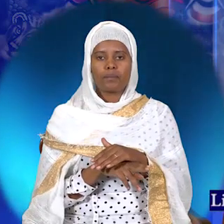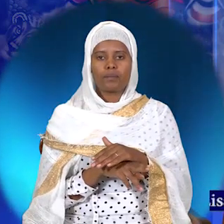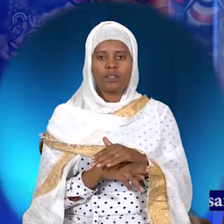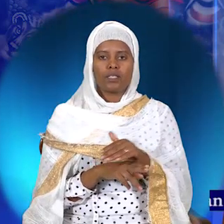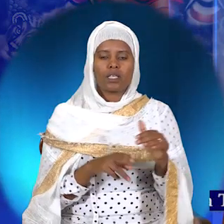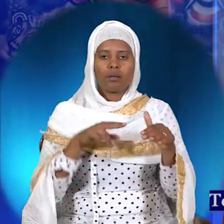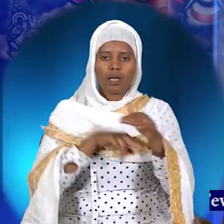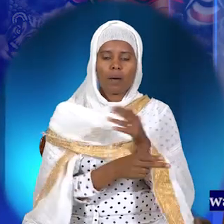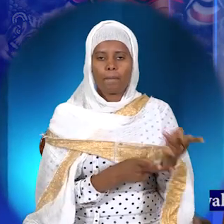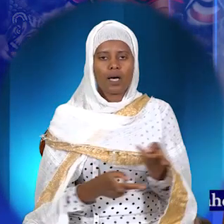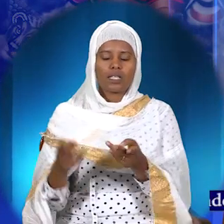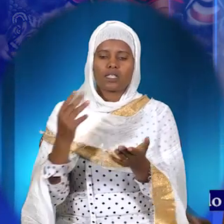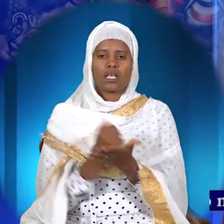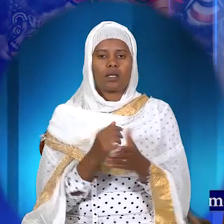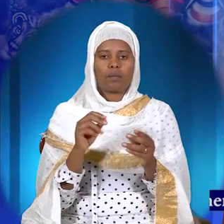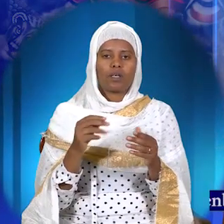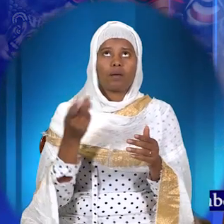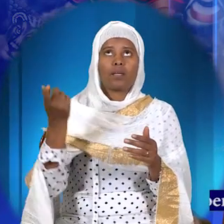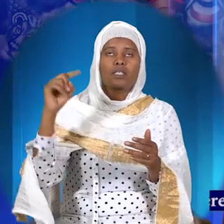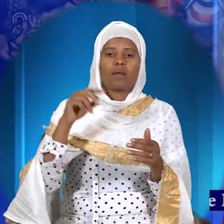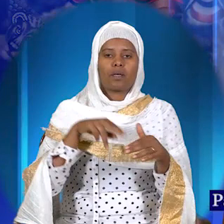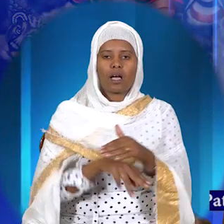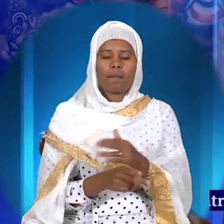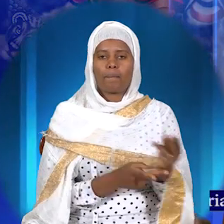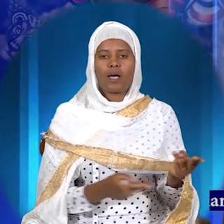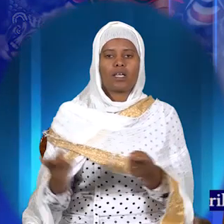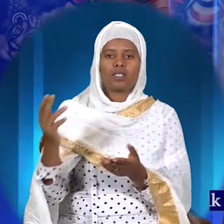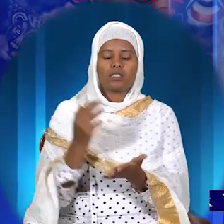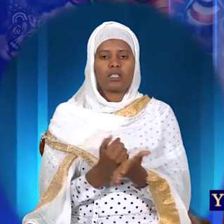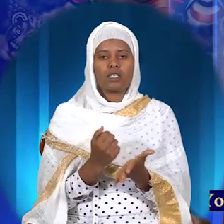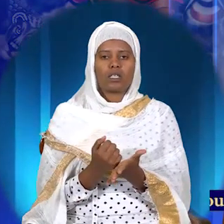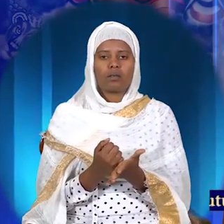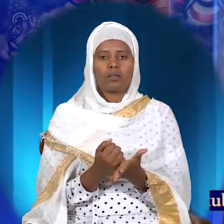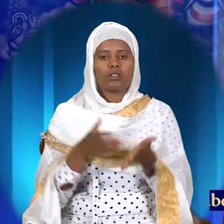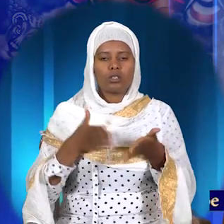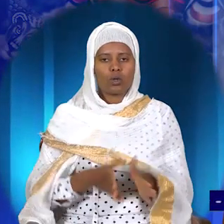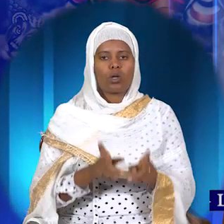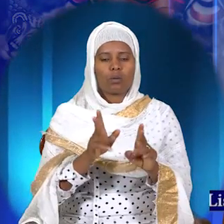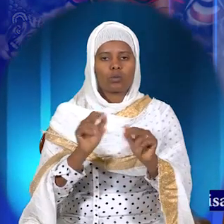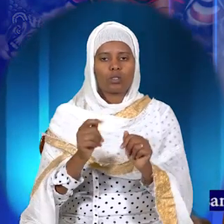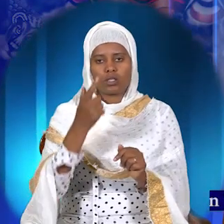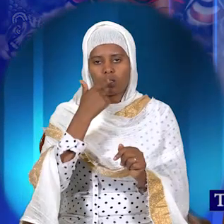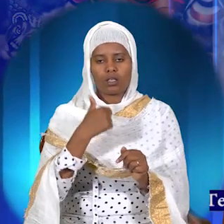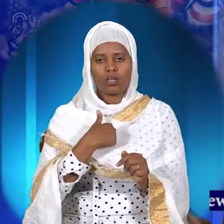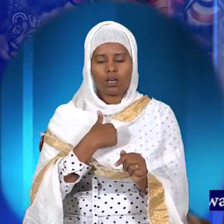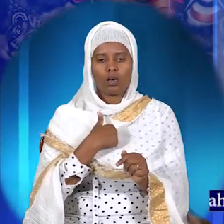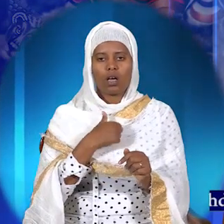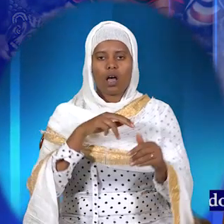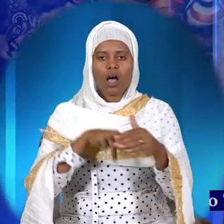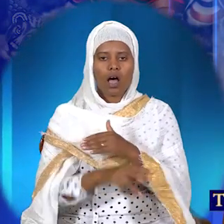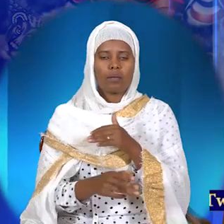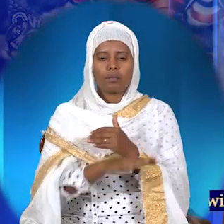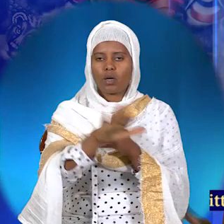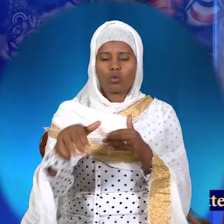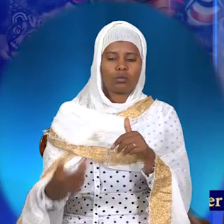ኣብ ካብ ናይ ኣብ ባህሪ ዝተረኽበ ካብ ናይ እግዚኣብሔር ኣብ ባህሪ ዝተረኽበ ዝተወልደ ምዃኑ ገሊፅዎ።